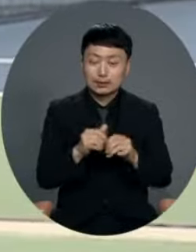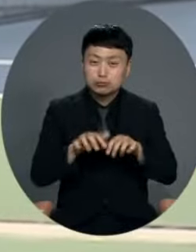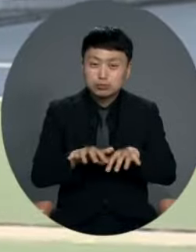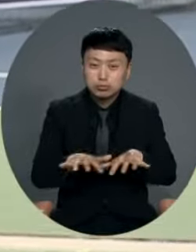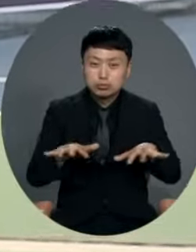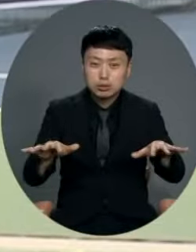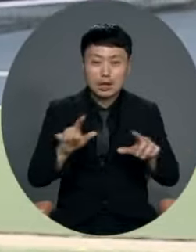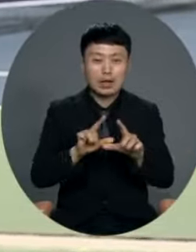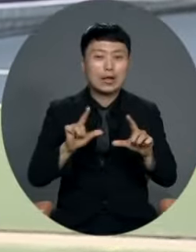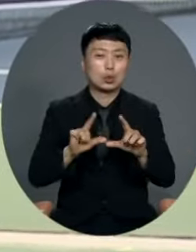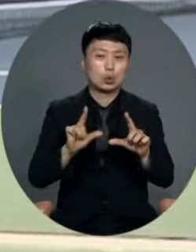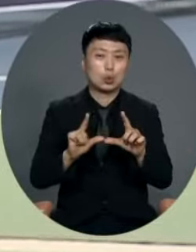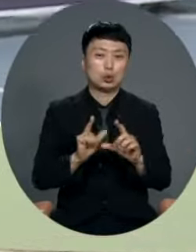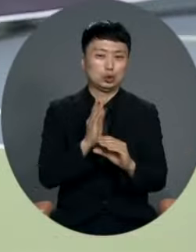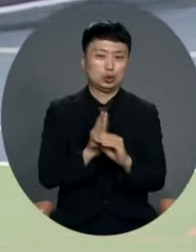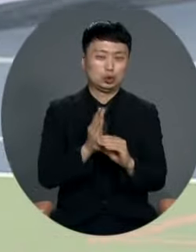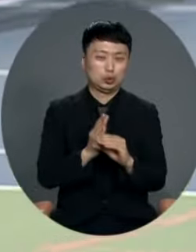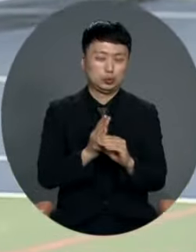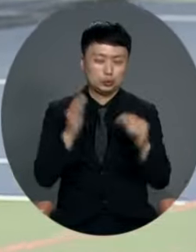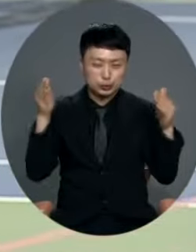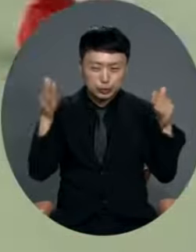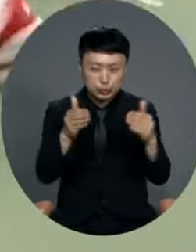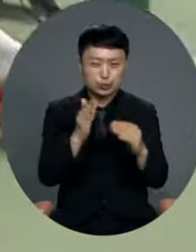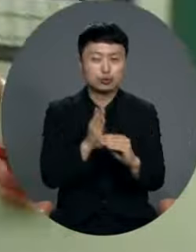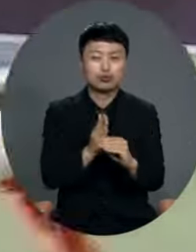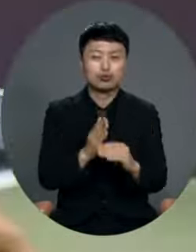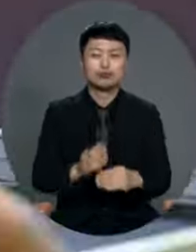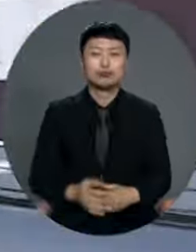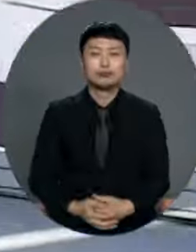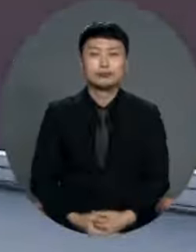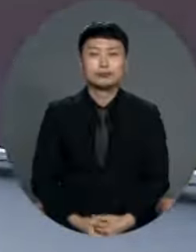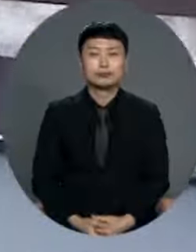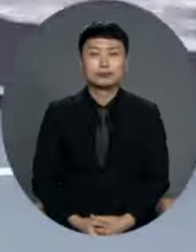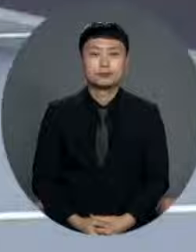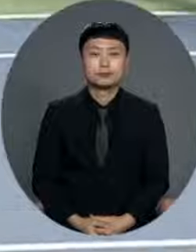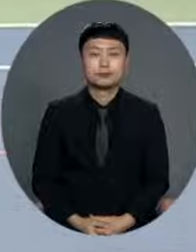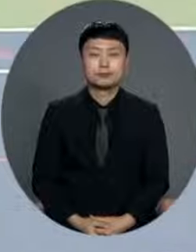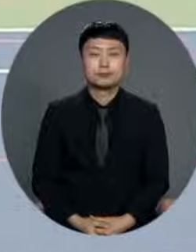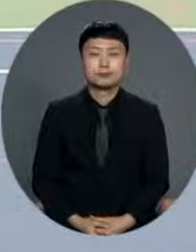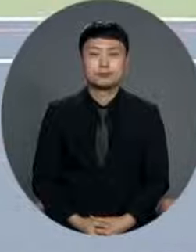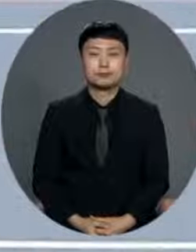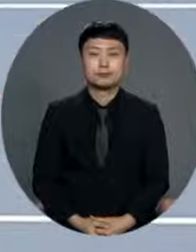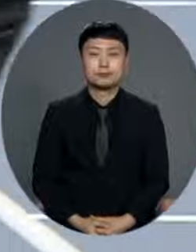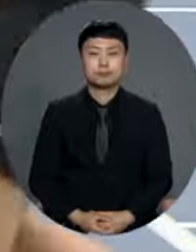안동이 그 중심지로 주목받고 있습니다. MBC 뉴스 김건엽입니다.